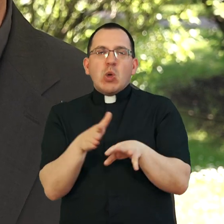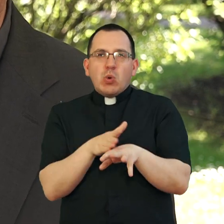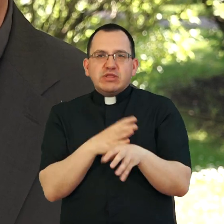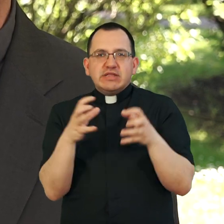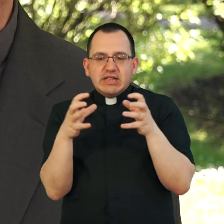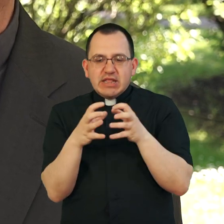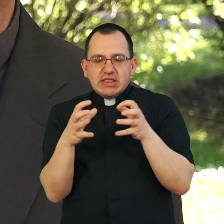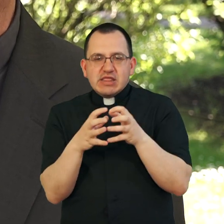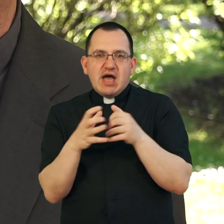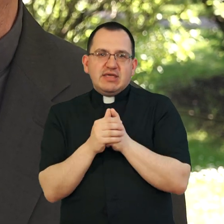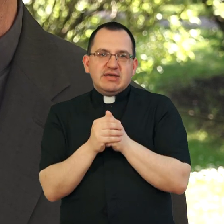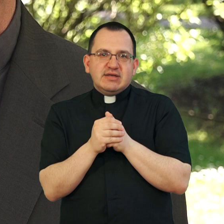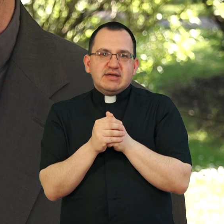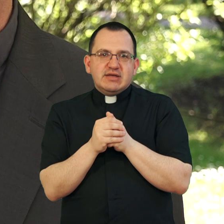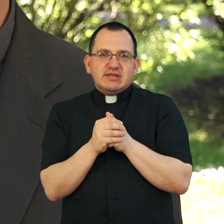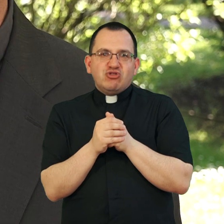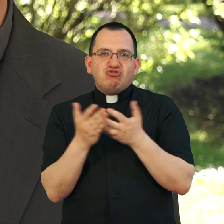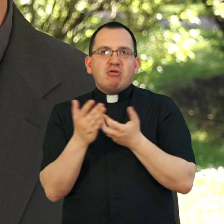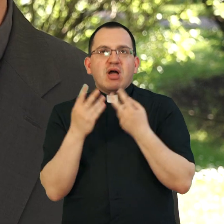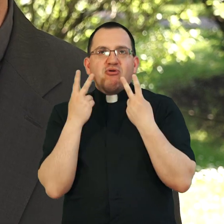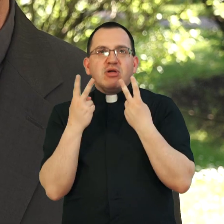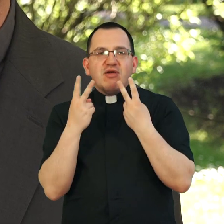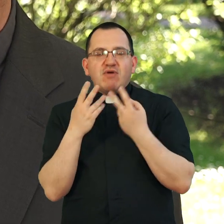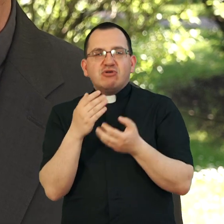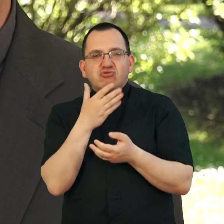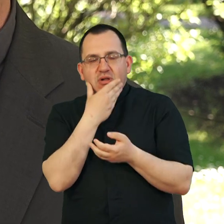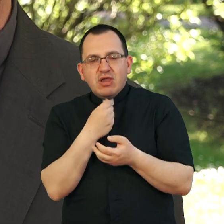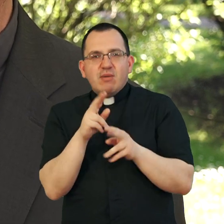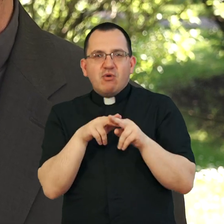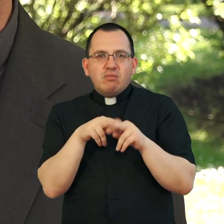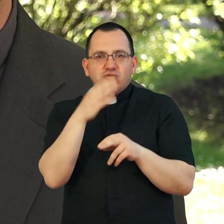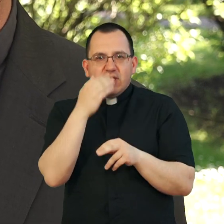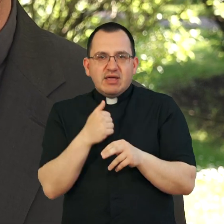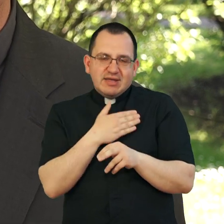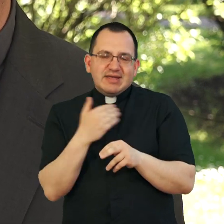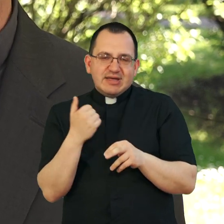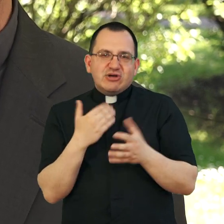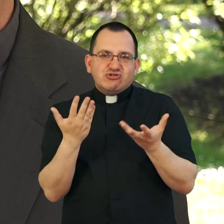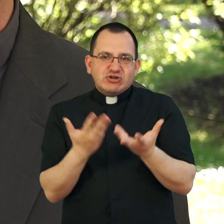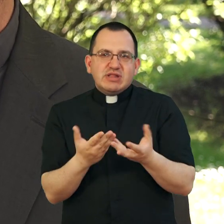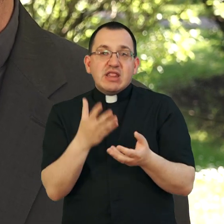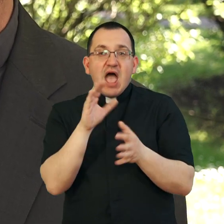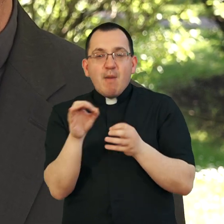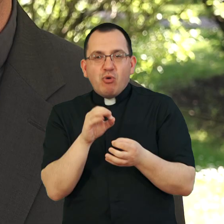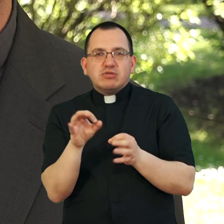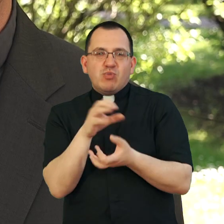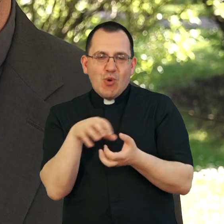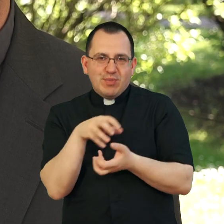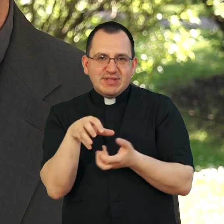se u vjeri i u življenju kršćanskih evanđeoskih vrijednosti u našim brakovima, našim